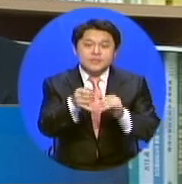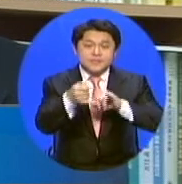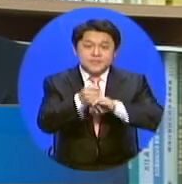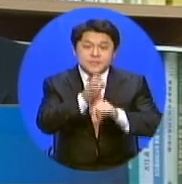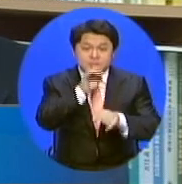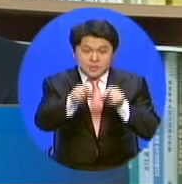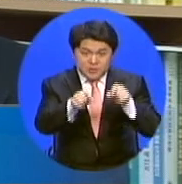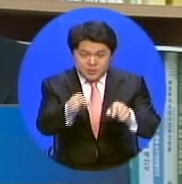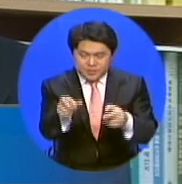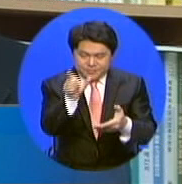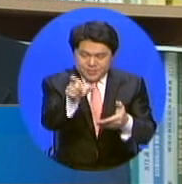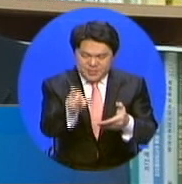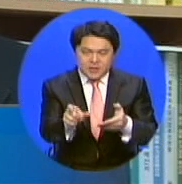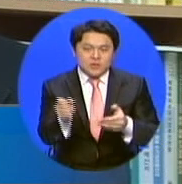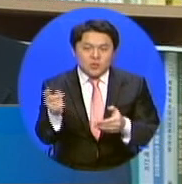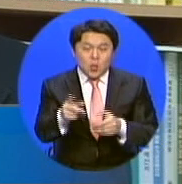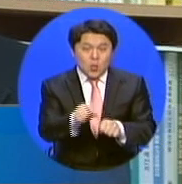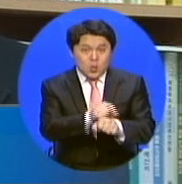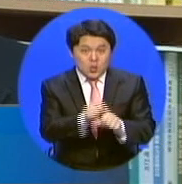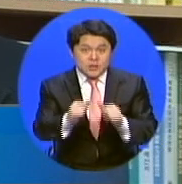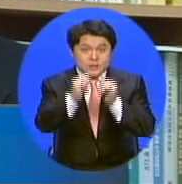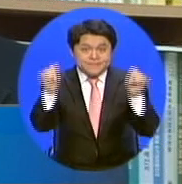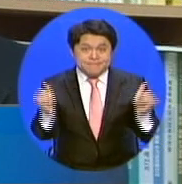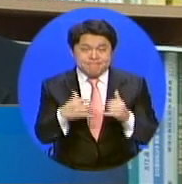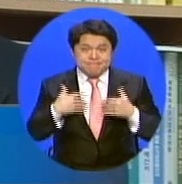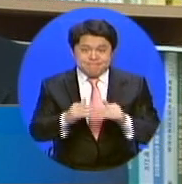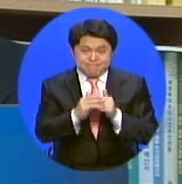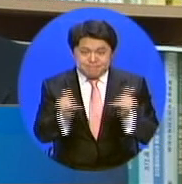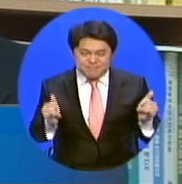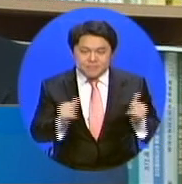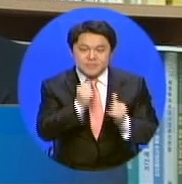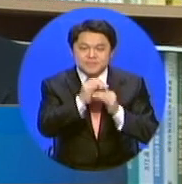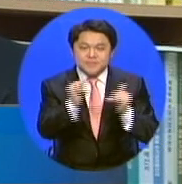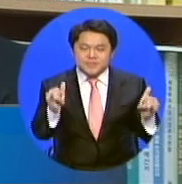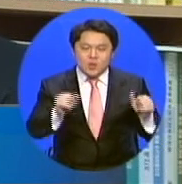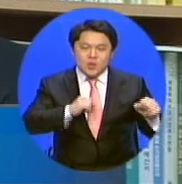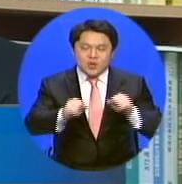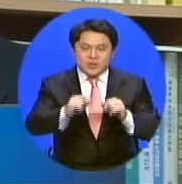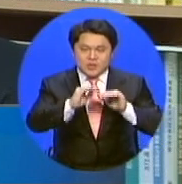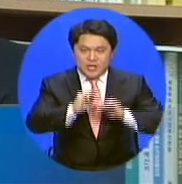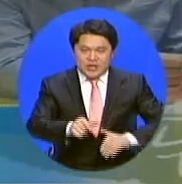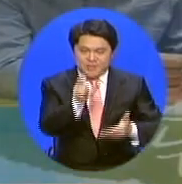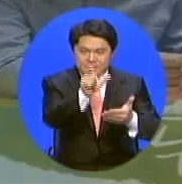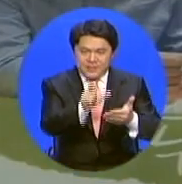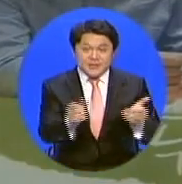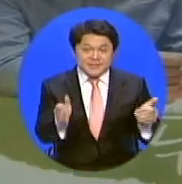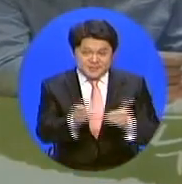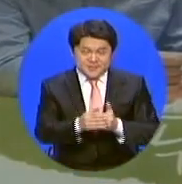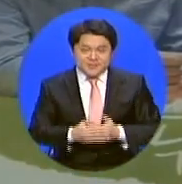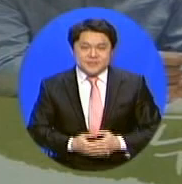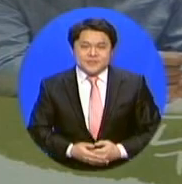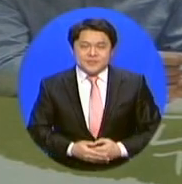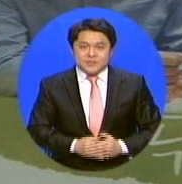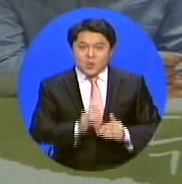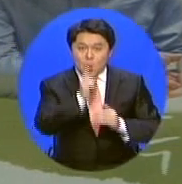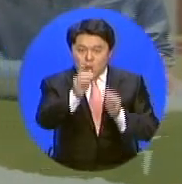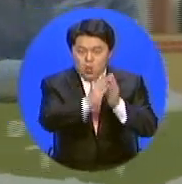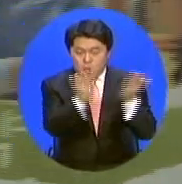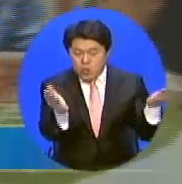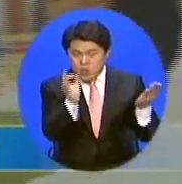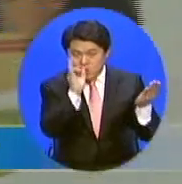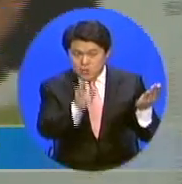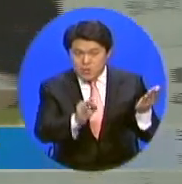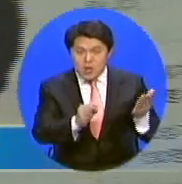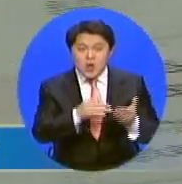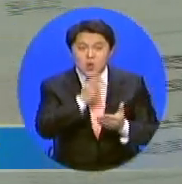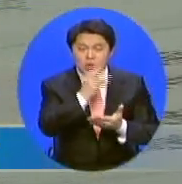한 부분들을 실었고요. 특히 사회적 약자와 서민 편에서 활동해왔던 내용들을 실었습니다. 의정보고서에는 경로당